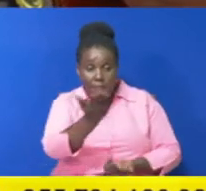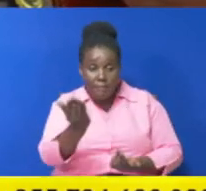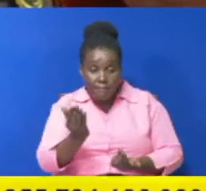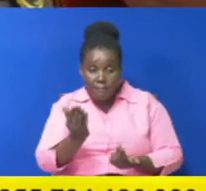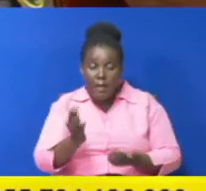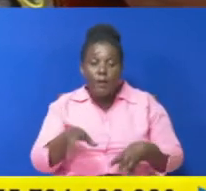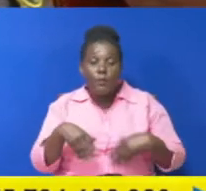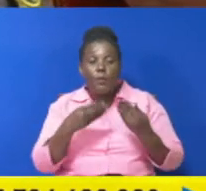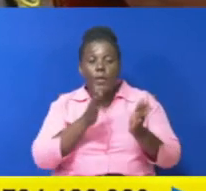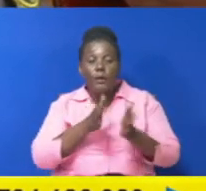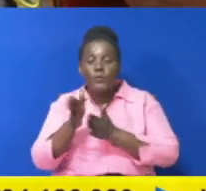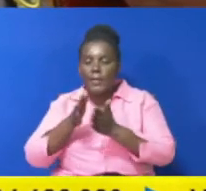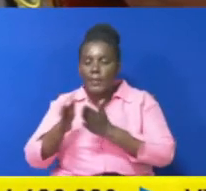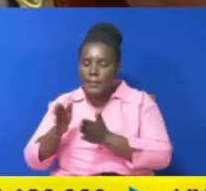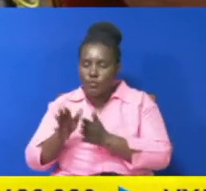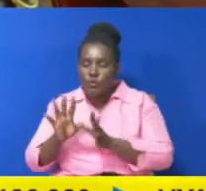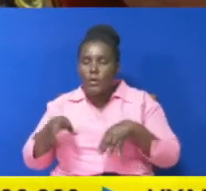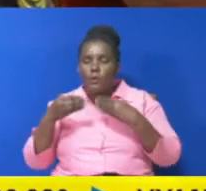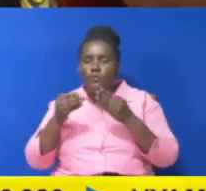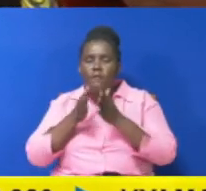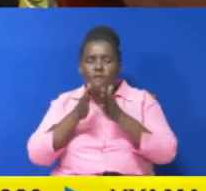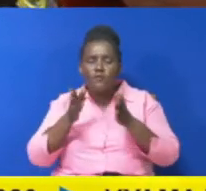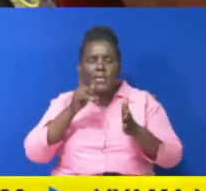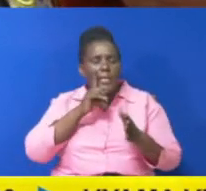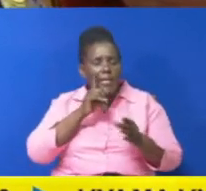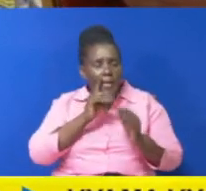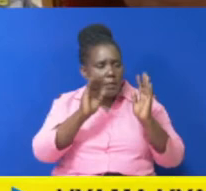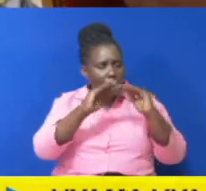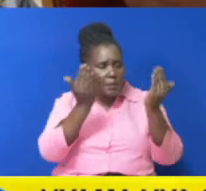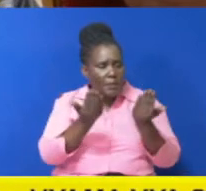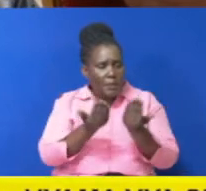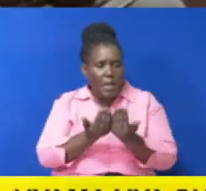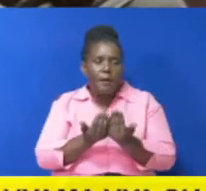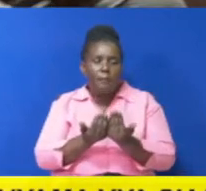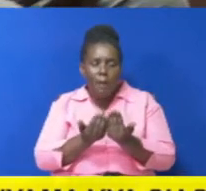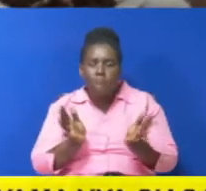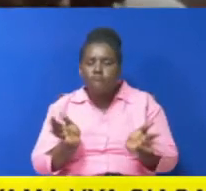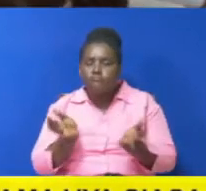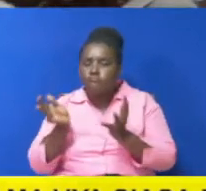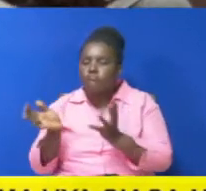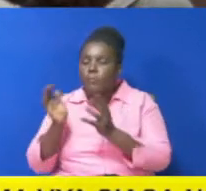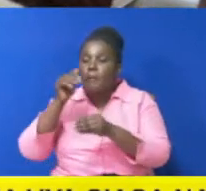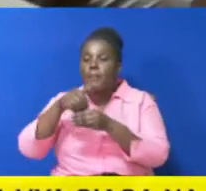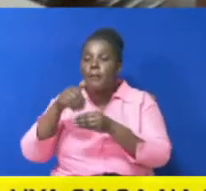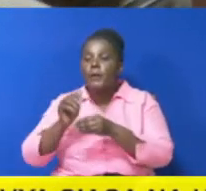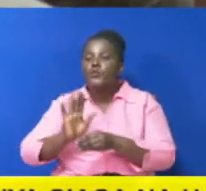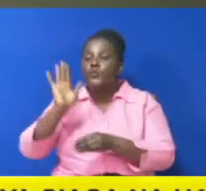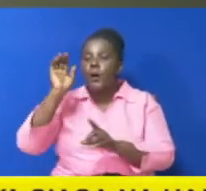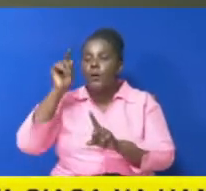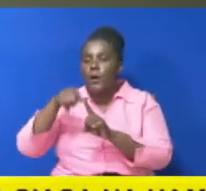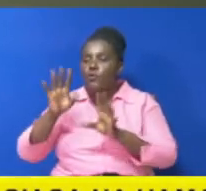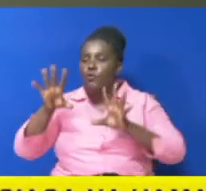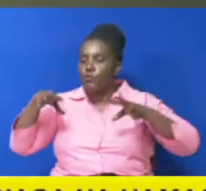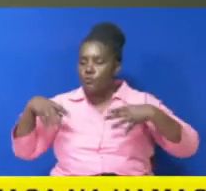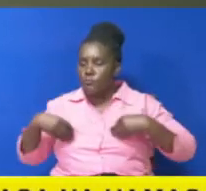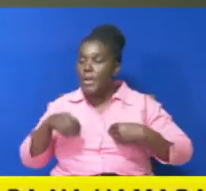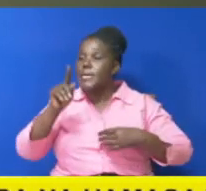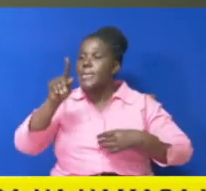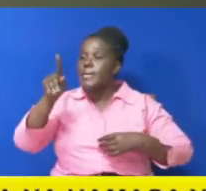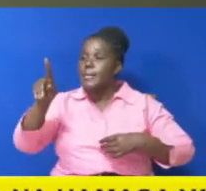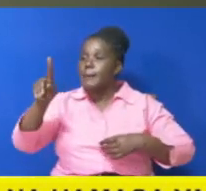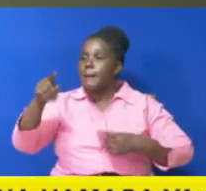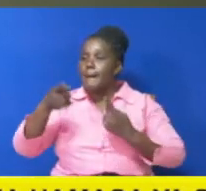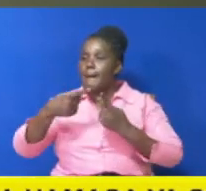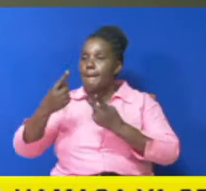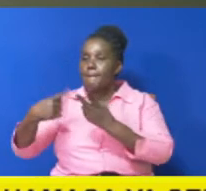utatoa fursa kwa kila chama kufikia wanachama wao na kuwahamasisha kuhesabiwa. Vyama